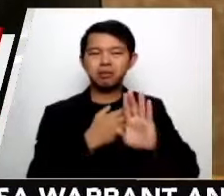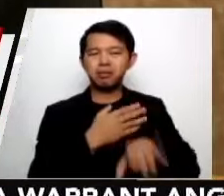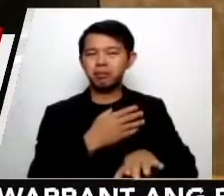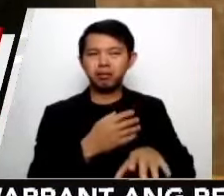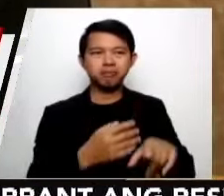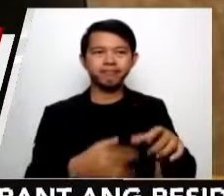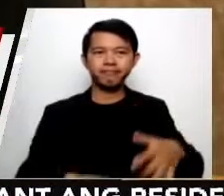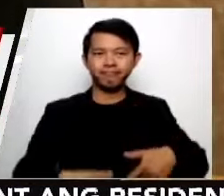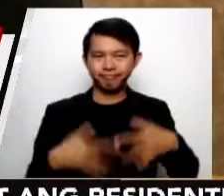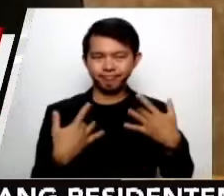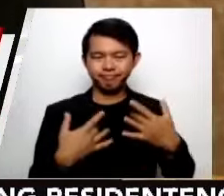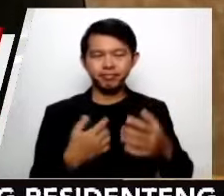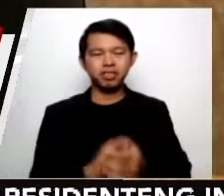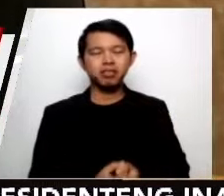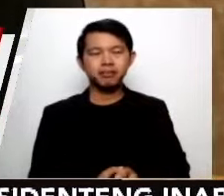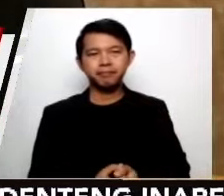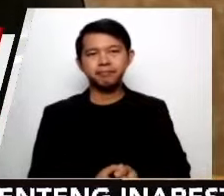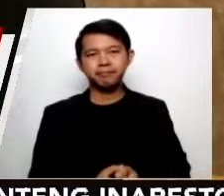pagkatagal-tagal na